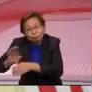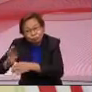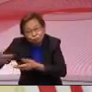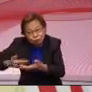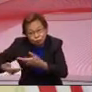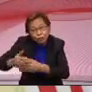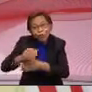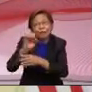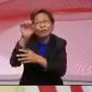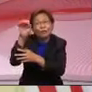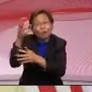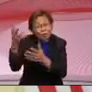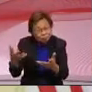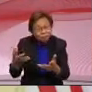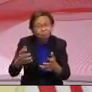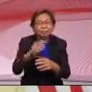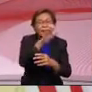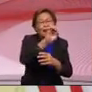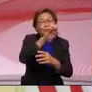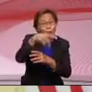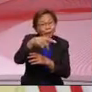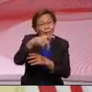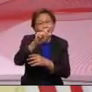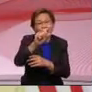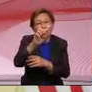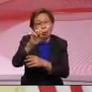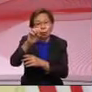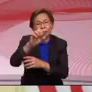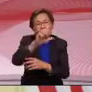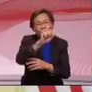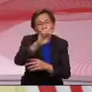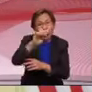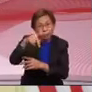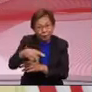SOP-nya adalah kita hanya membenarkan